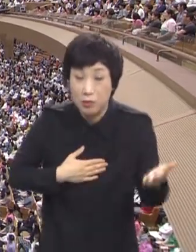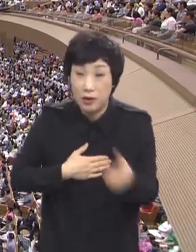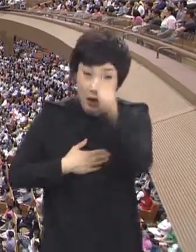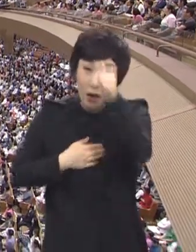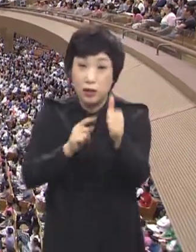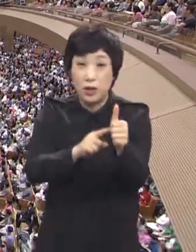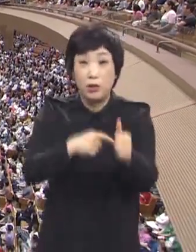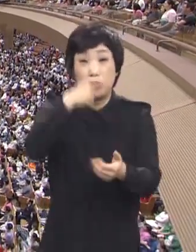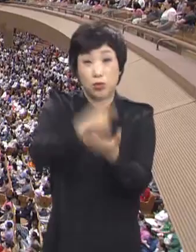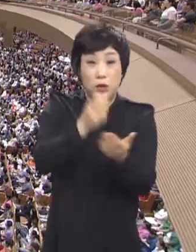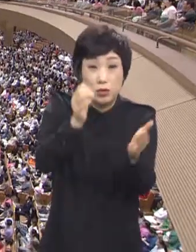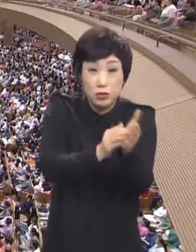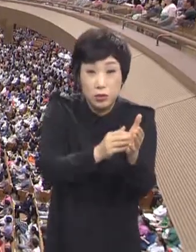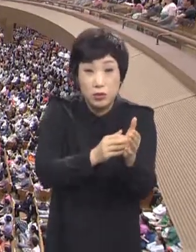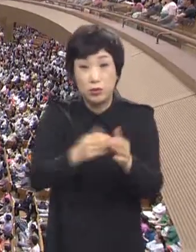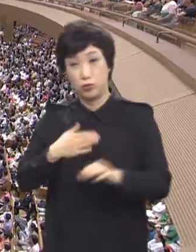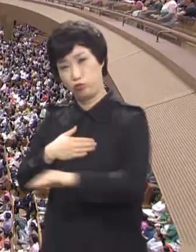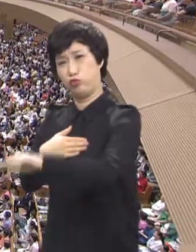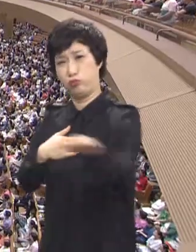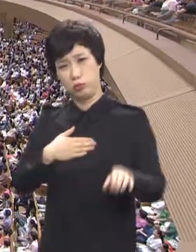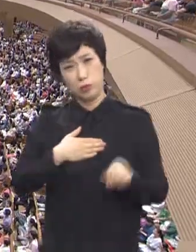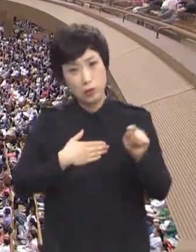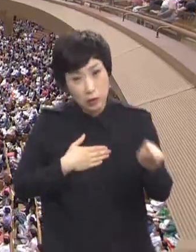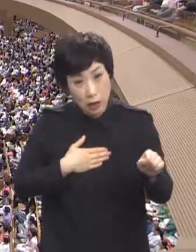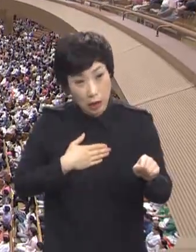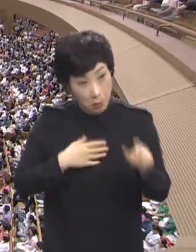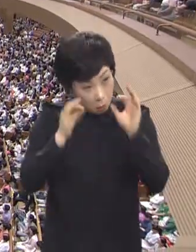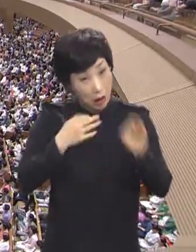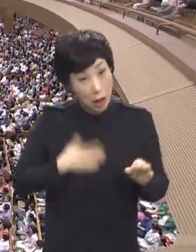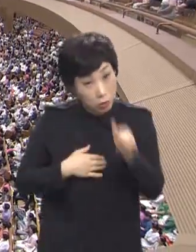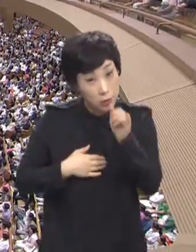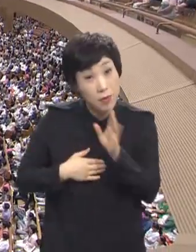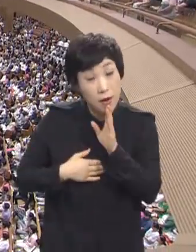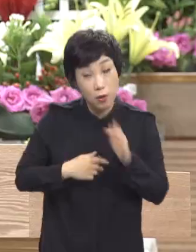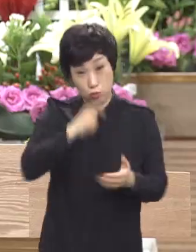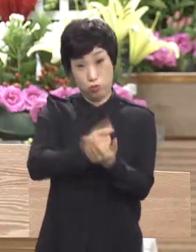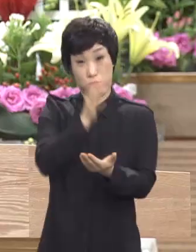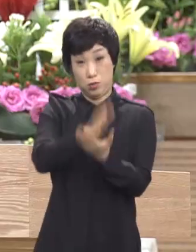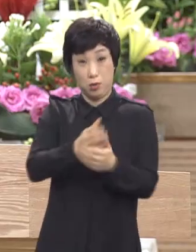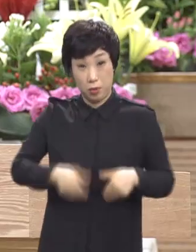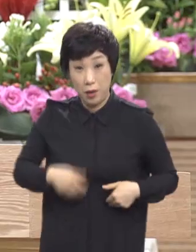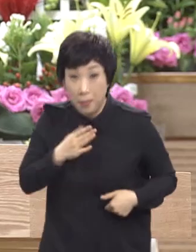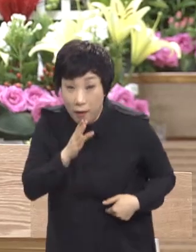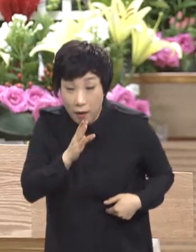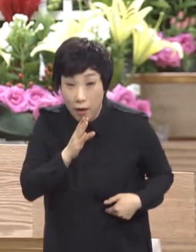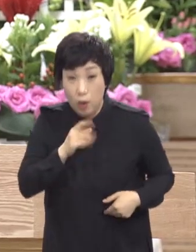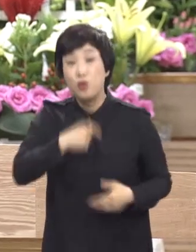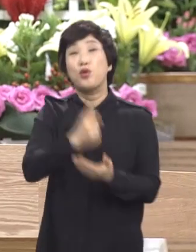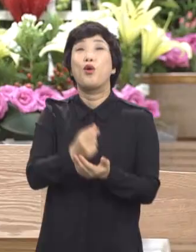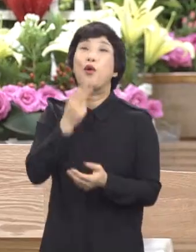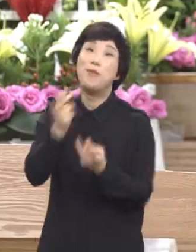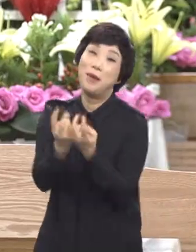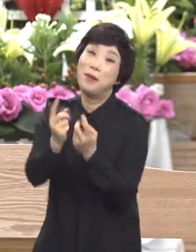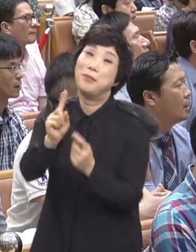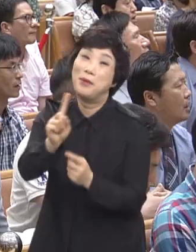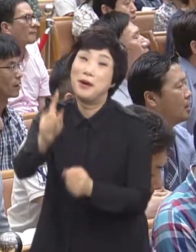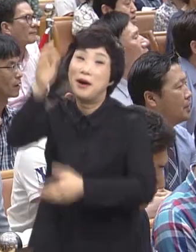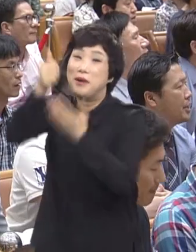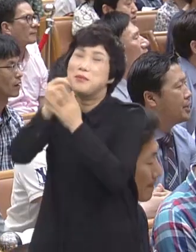아담은 속았으나 우리는 속지 말자. 속지 않는 것이 무엇이냐? 하나님 말씀대로 사는